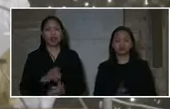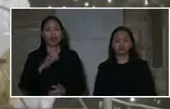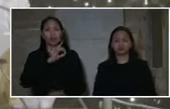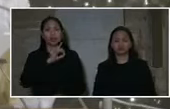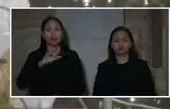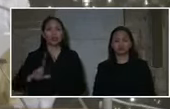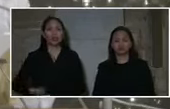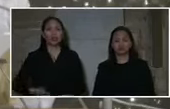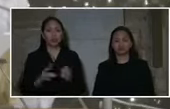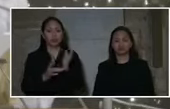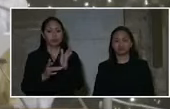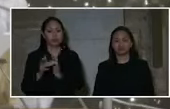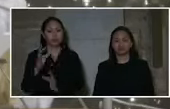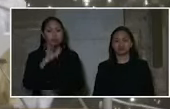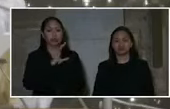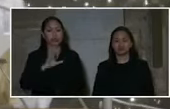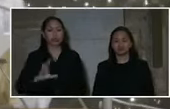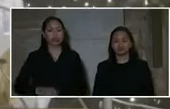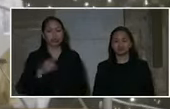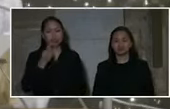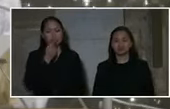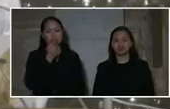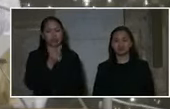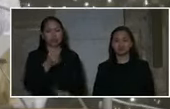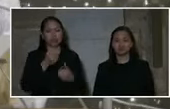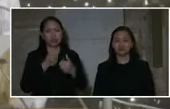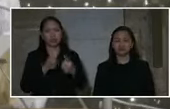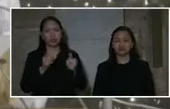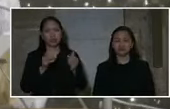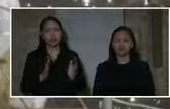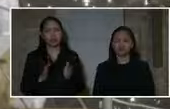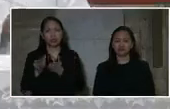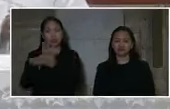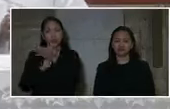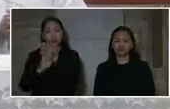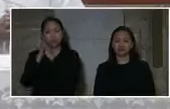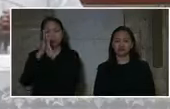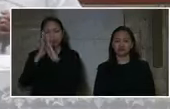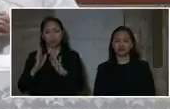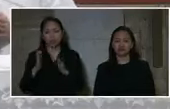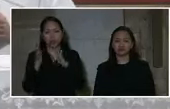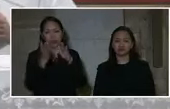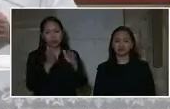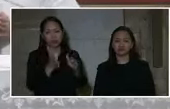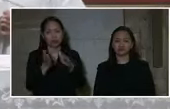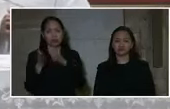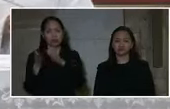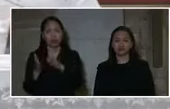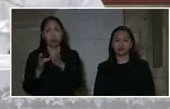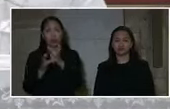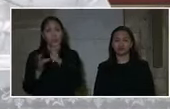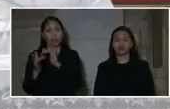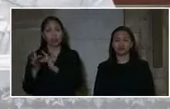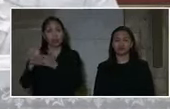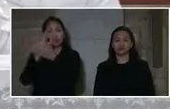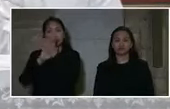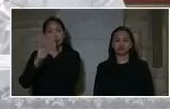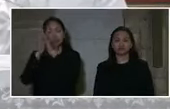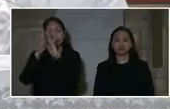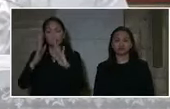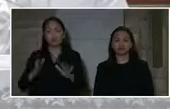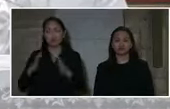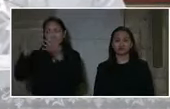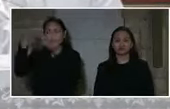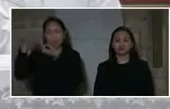Panginoong Hesukristo, sinabi mo sa iyong mga apostol, kapayapaan ang iniiwan ko sa inyo. Ang aking kapayapaan